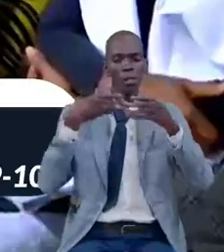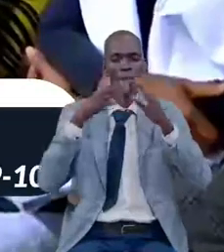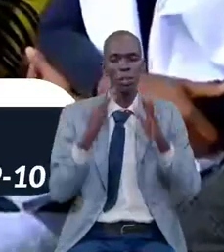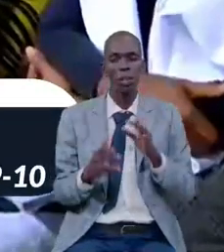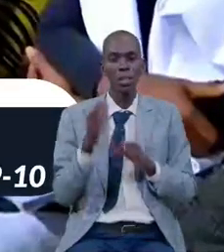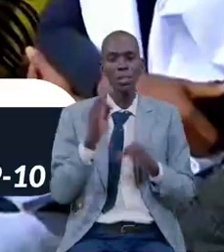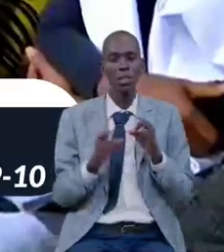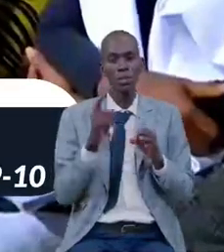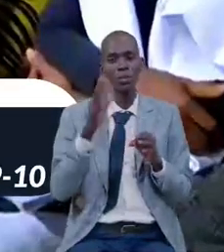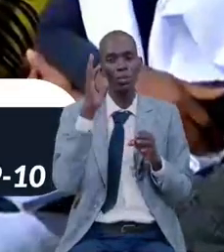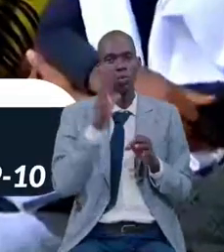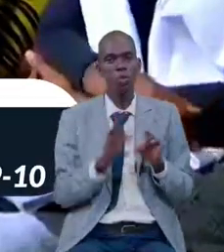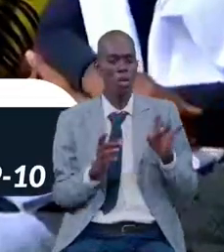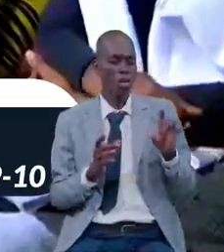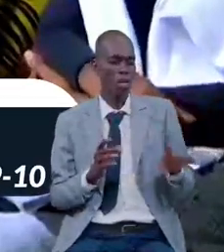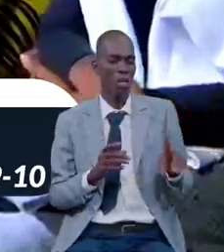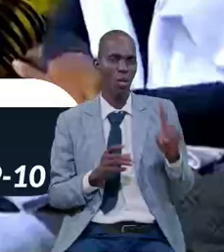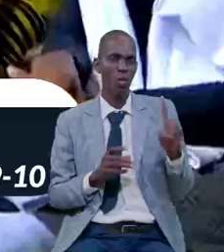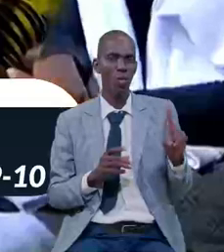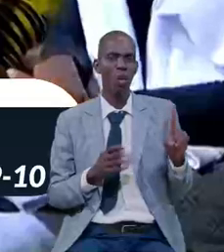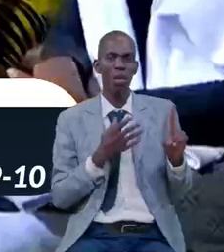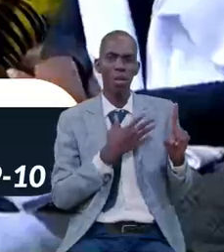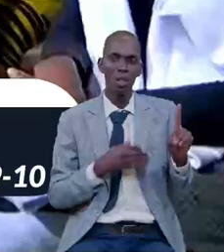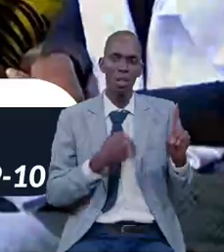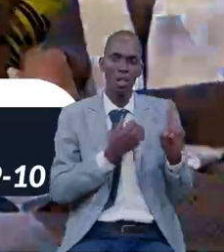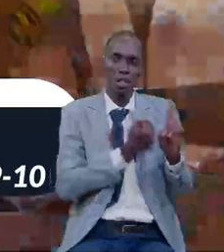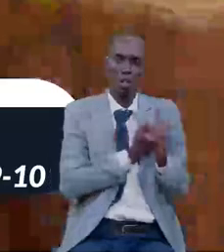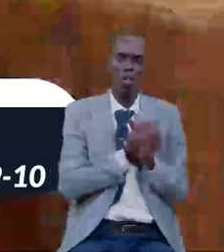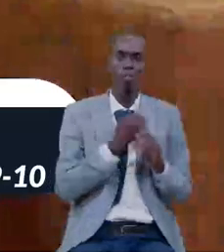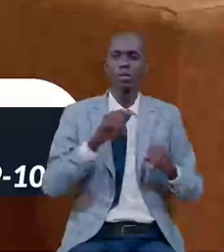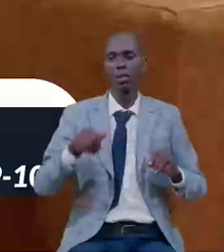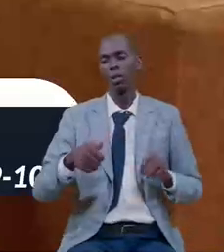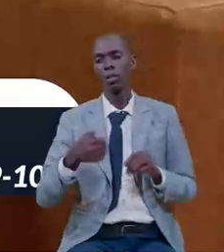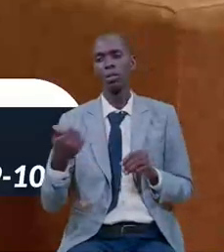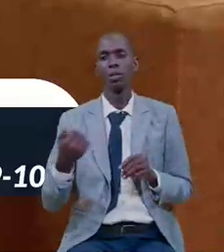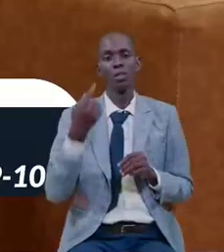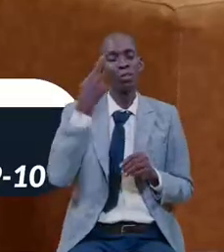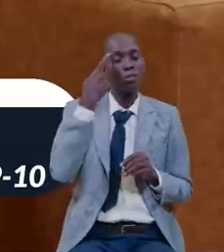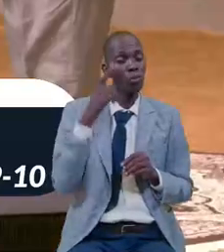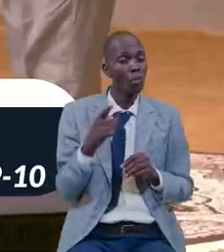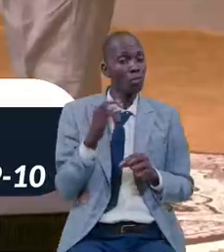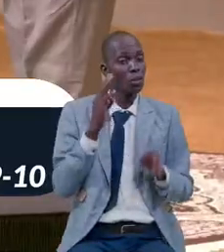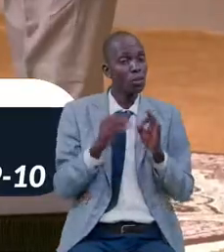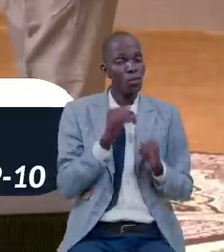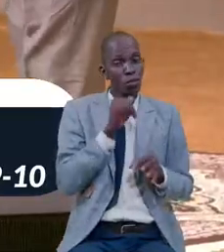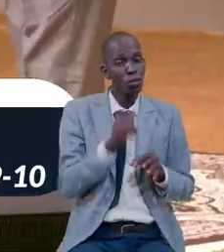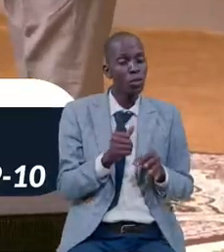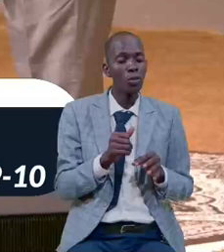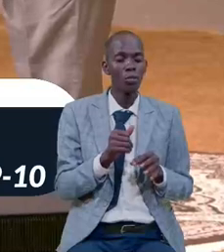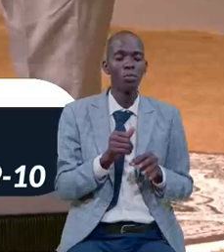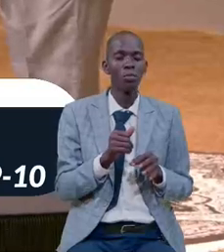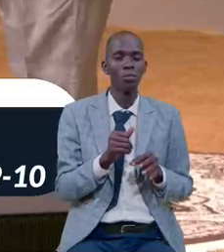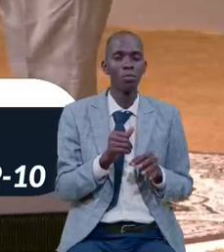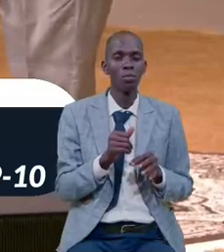il haïra l'un et aimera l'autre, où il s'attachera